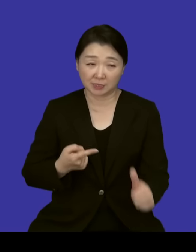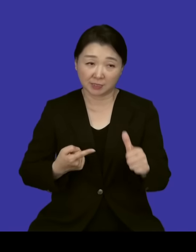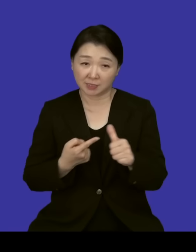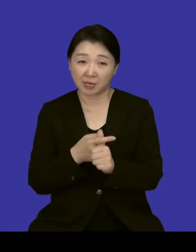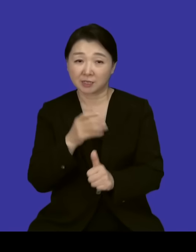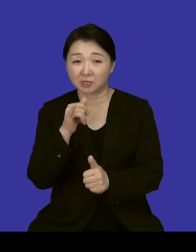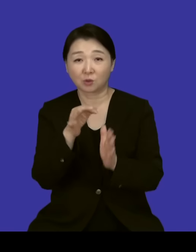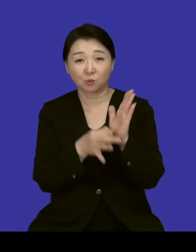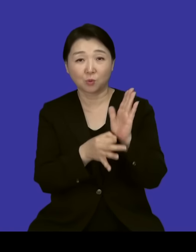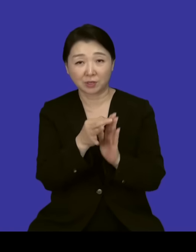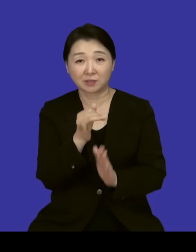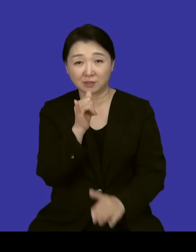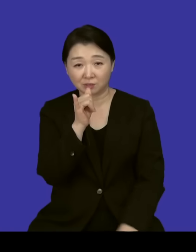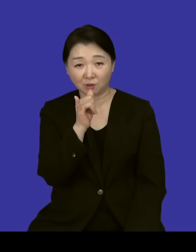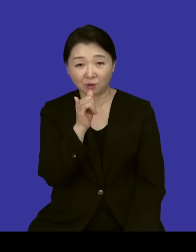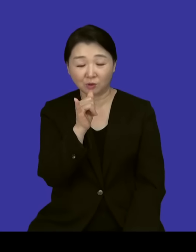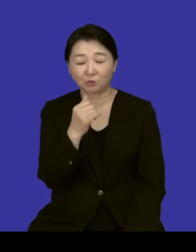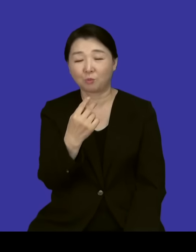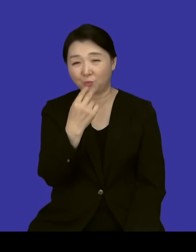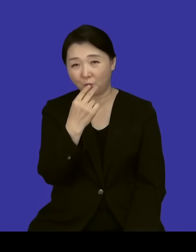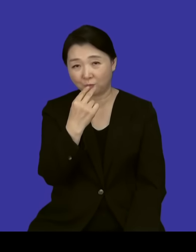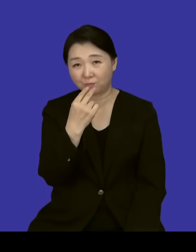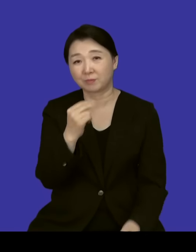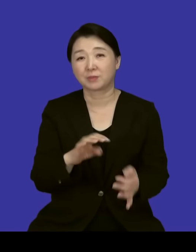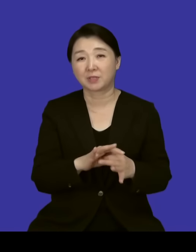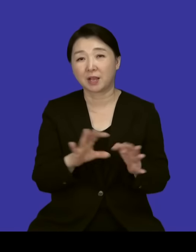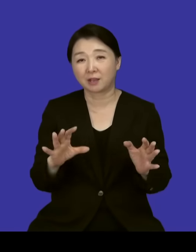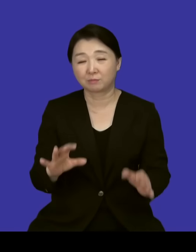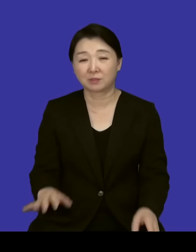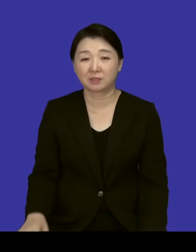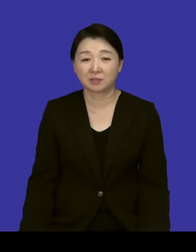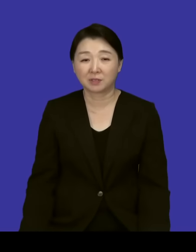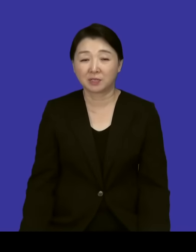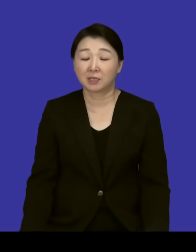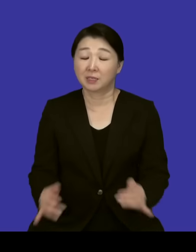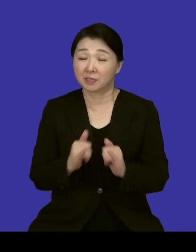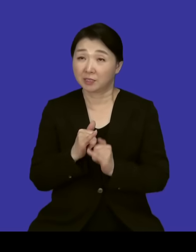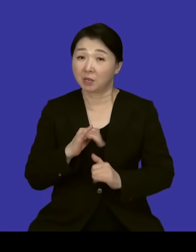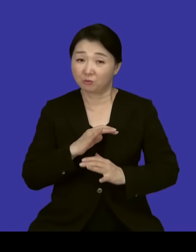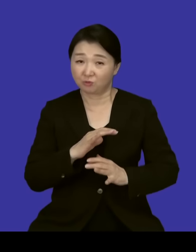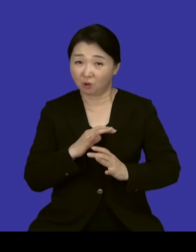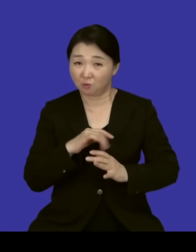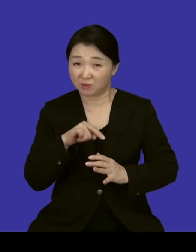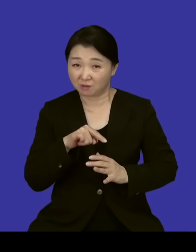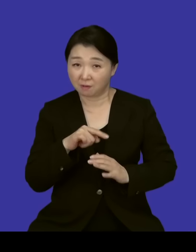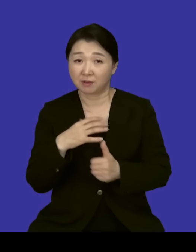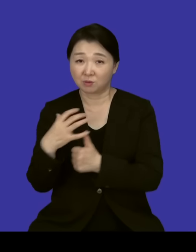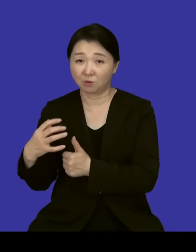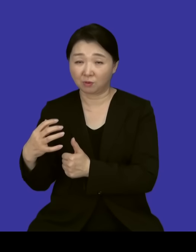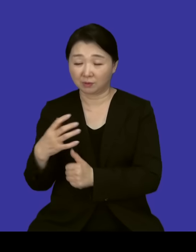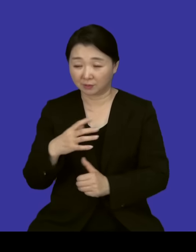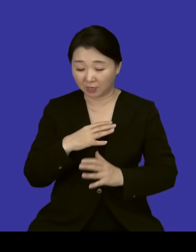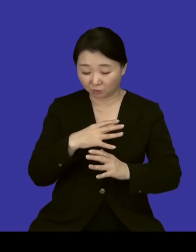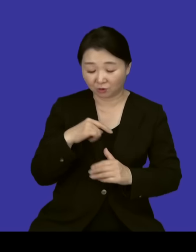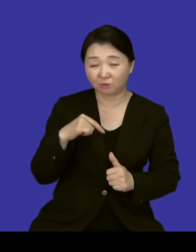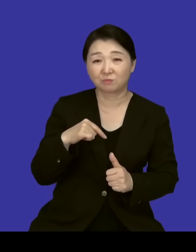이어졌던 코인이든 네. 뭐 보험이든 인간이 갖고 있는 그 두려움과 염려라는 것을 이용해서 나의